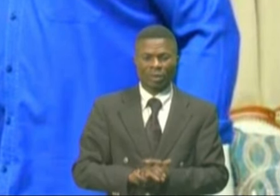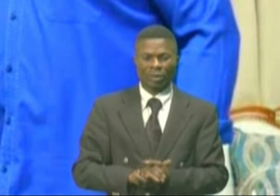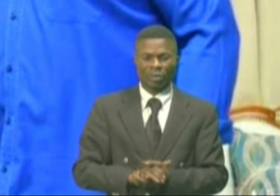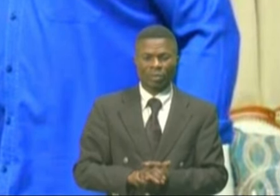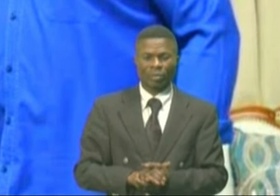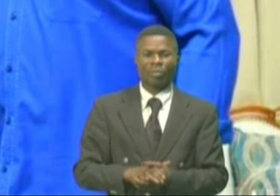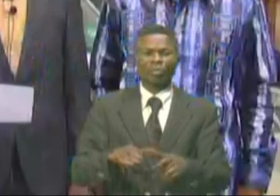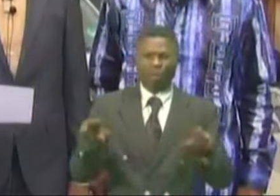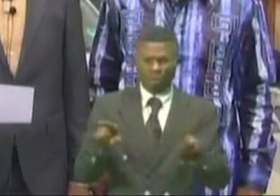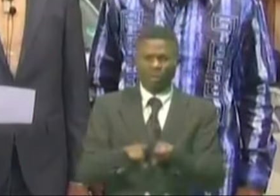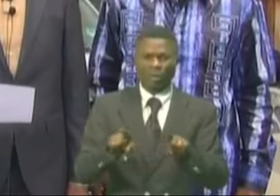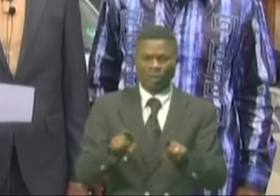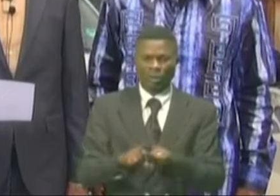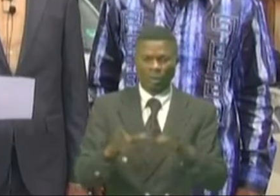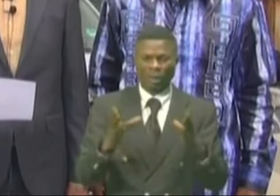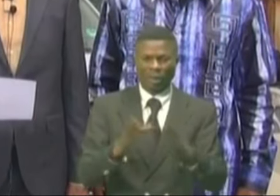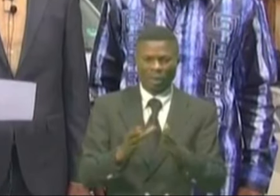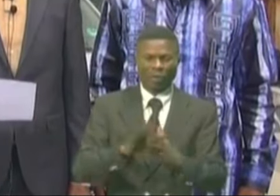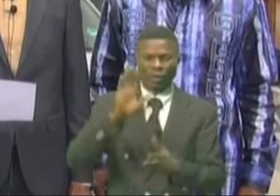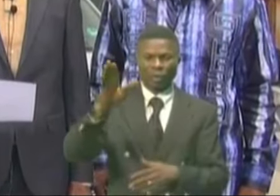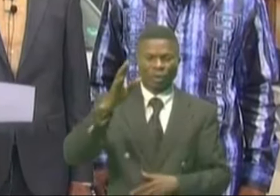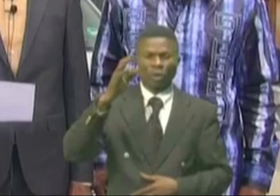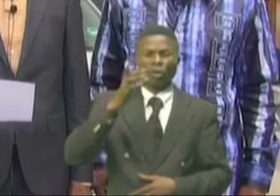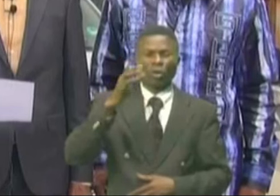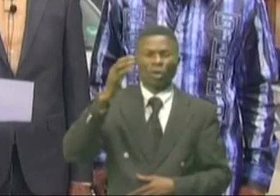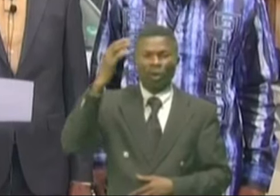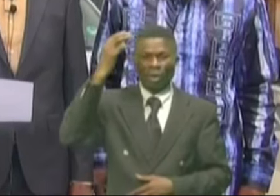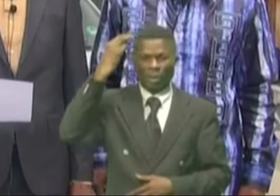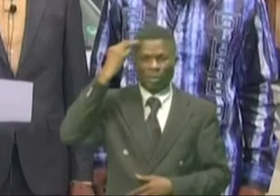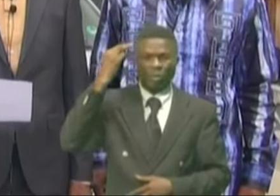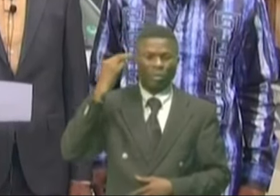que celle de Son Excellence, Madame le